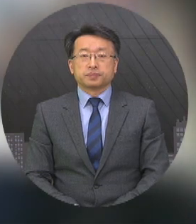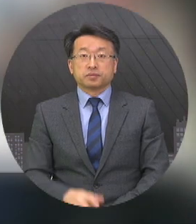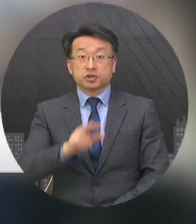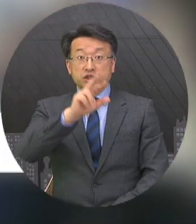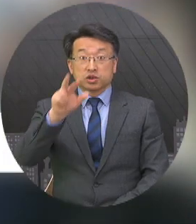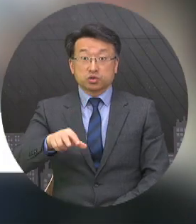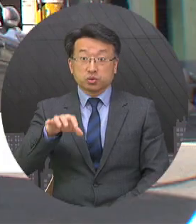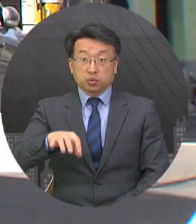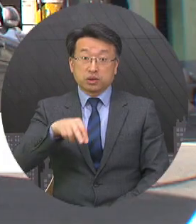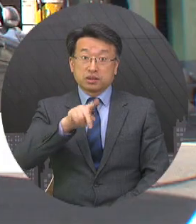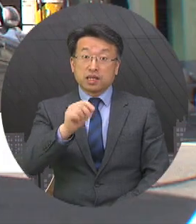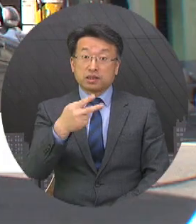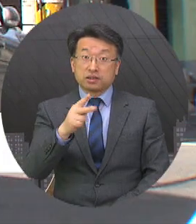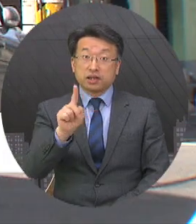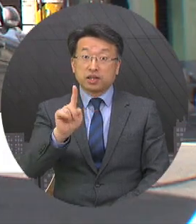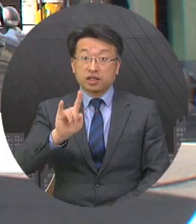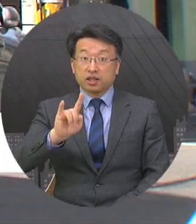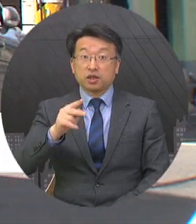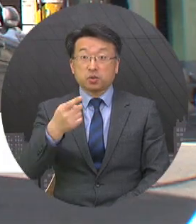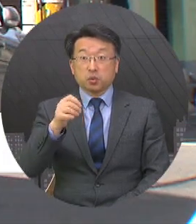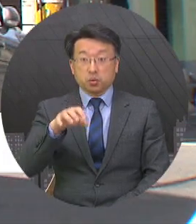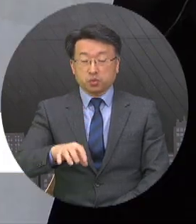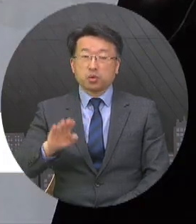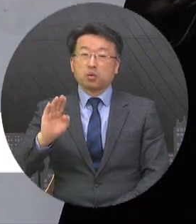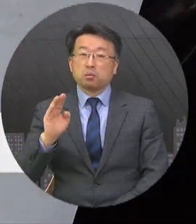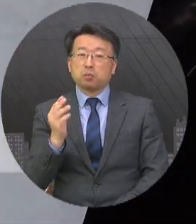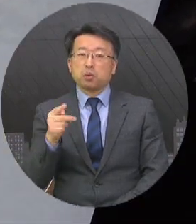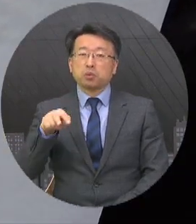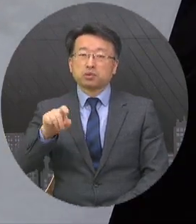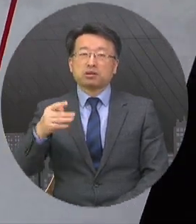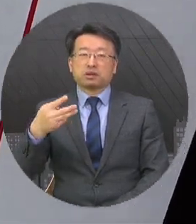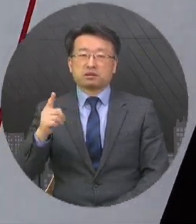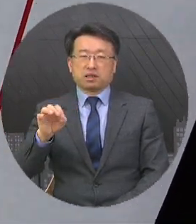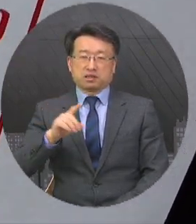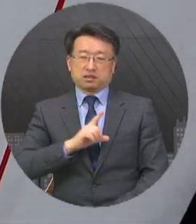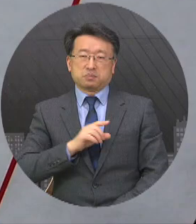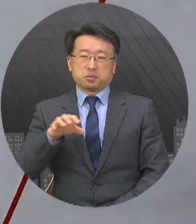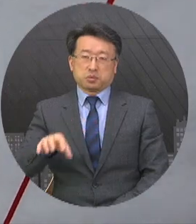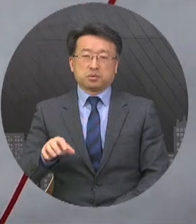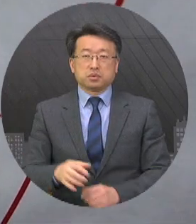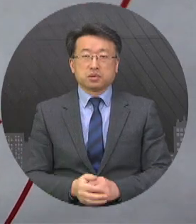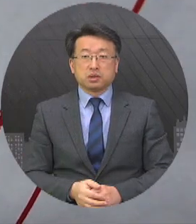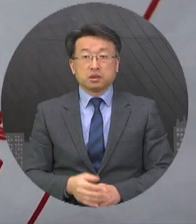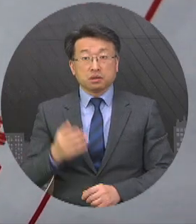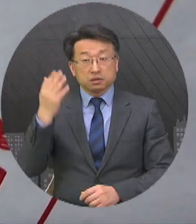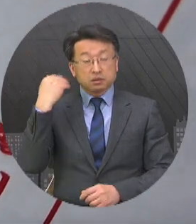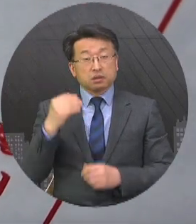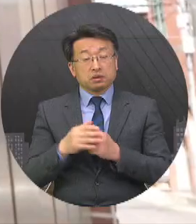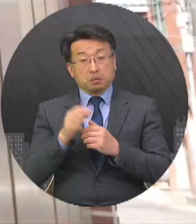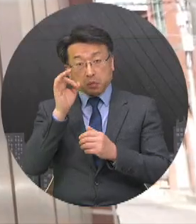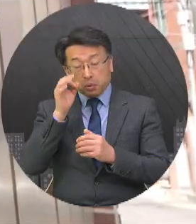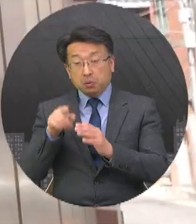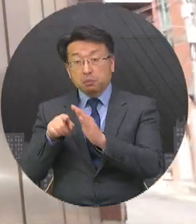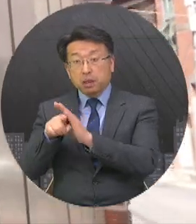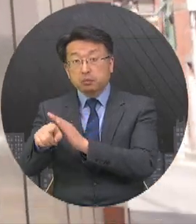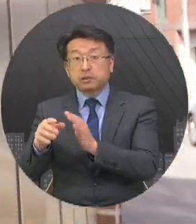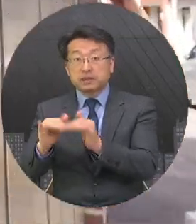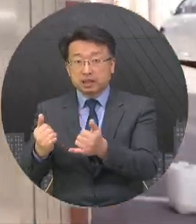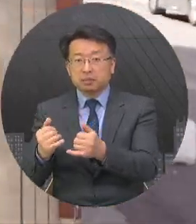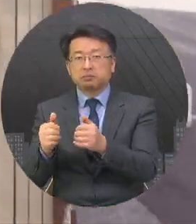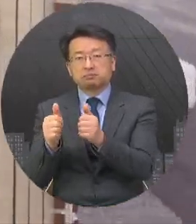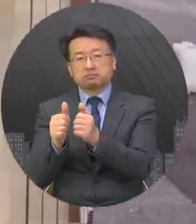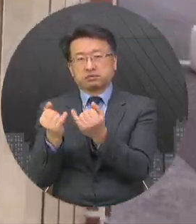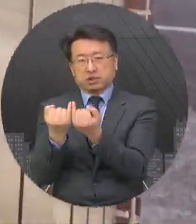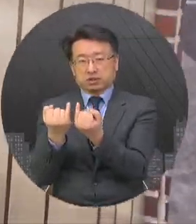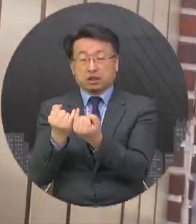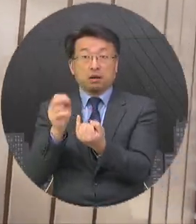진주시 상대동 에 위치한 목욕탕 인 보성 탕 지난 10일부터 12일까지 이 목욕탕을 방문했던 50대 여성